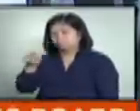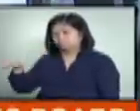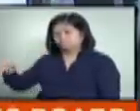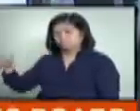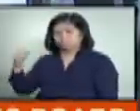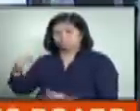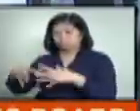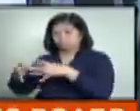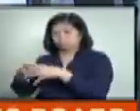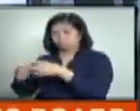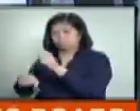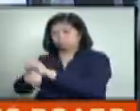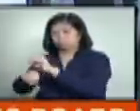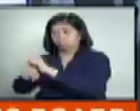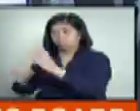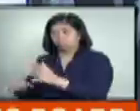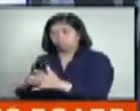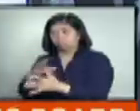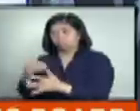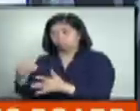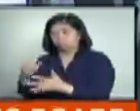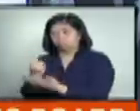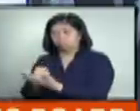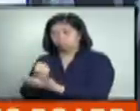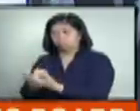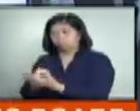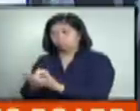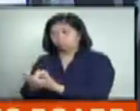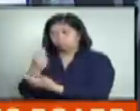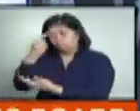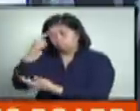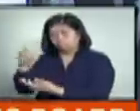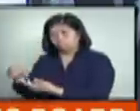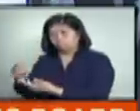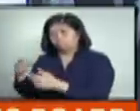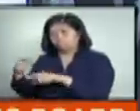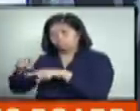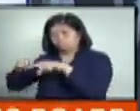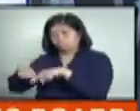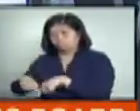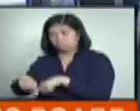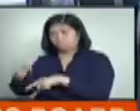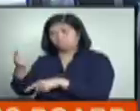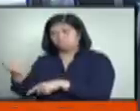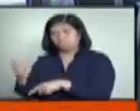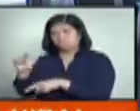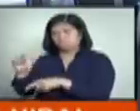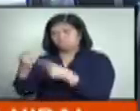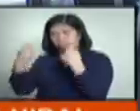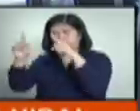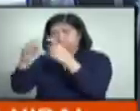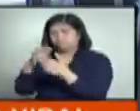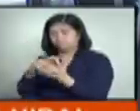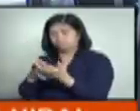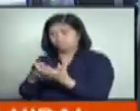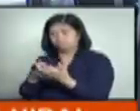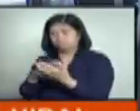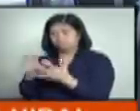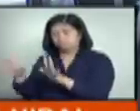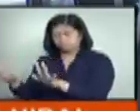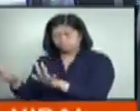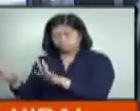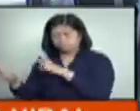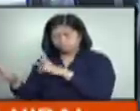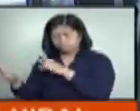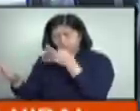sa likod mo. Oh. At ang pasahod sa iyo ay base doon sa inyong accomplishment. Sir, patapusin